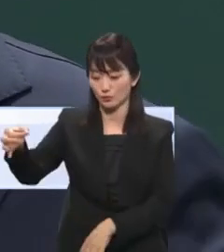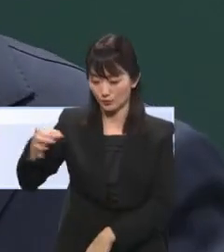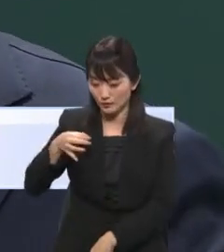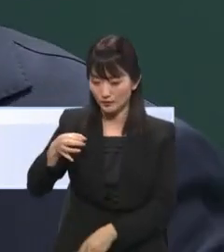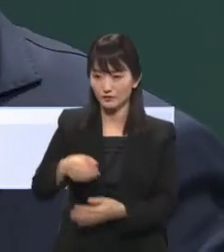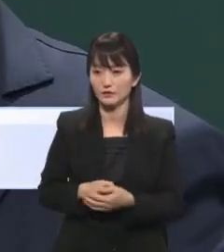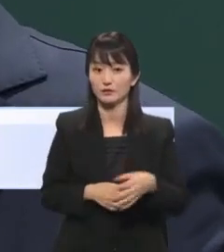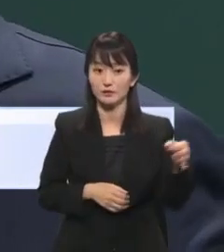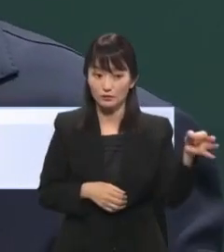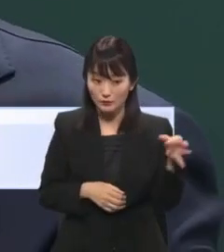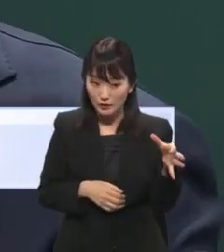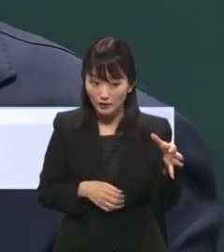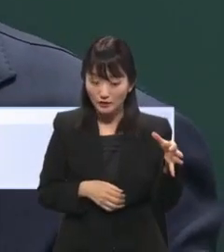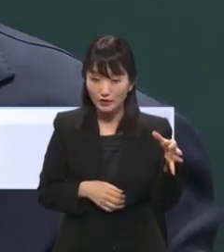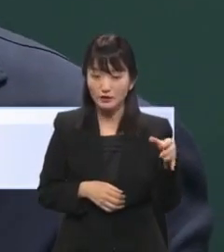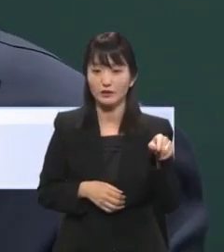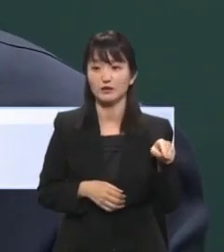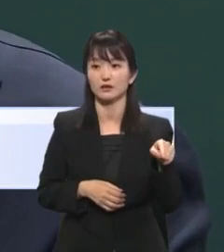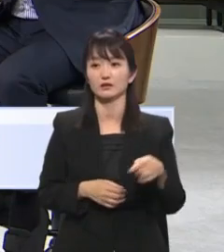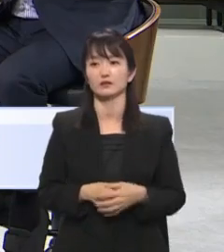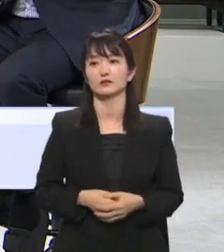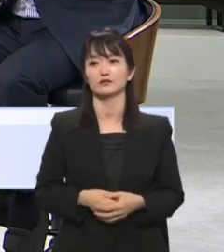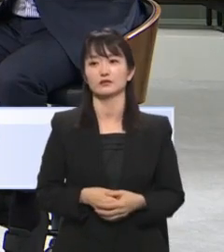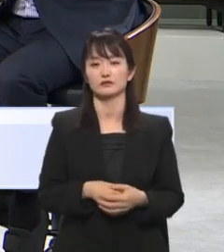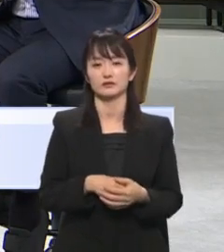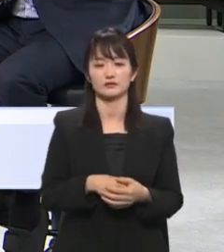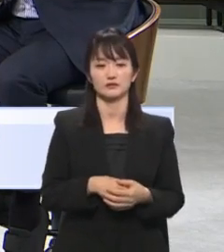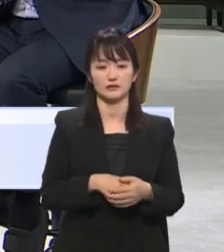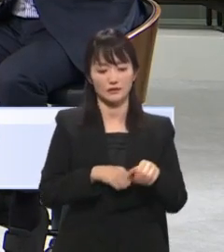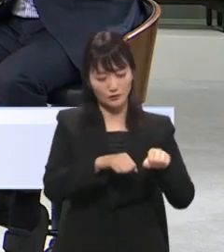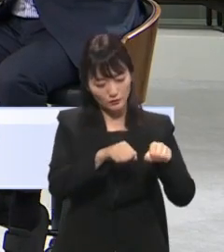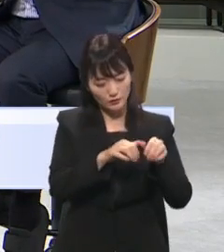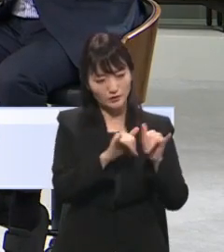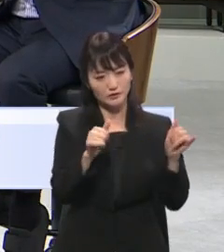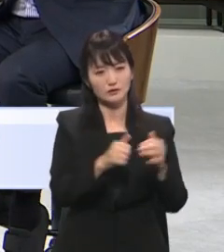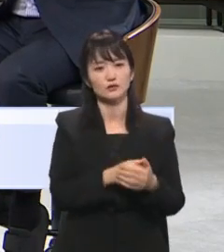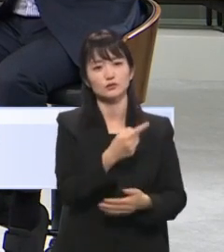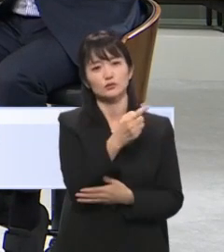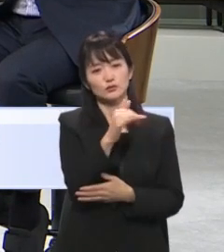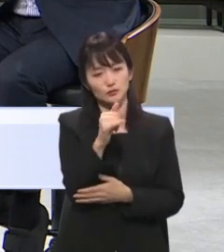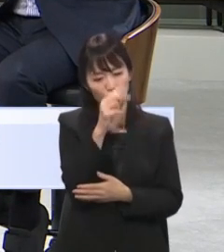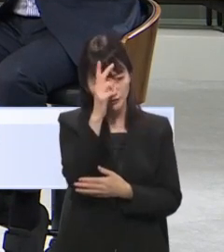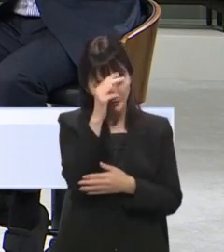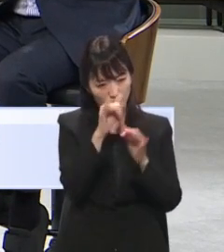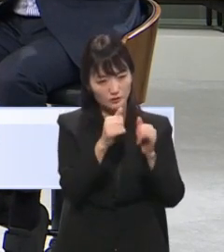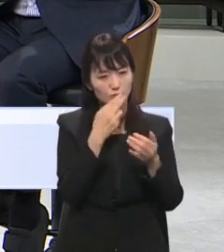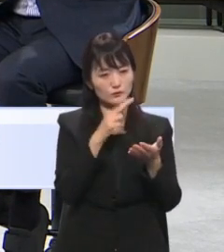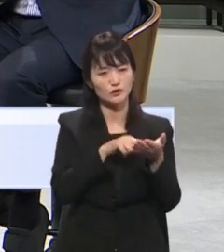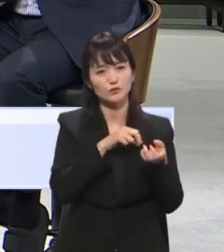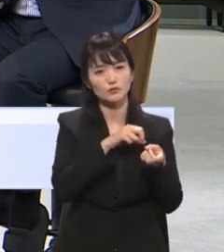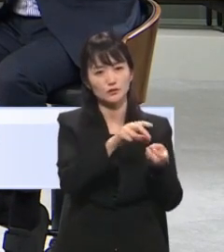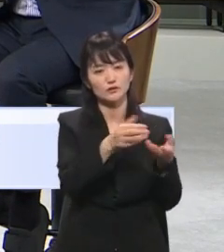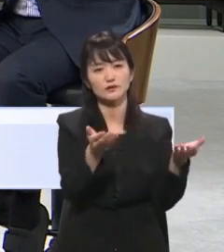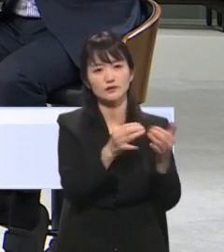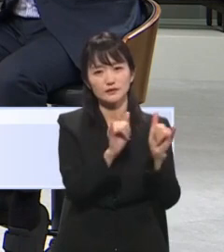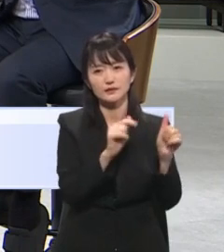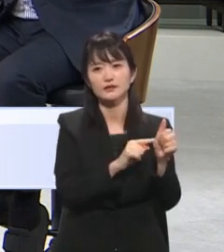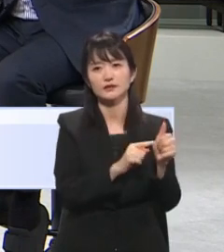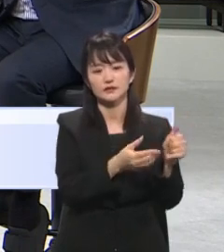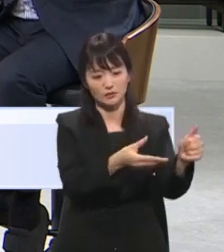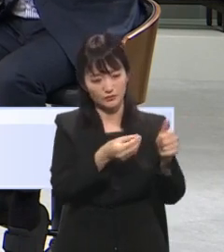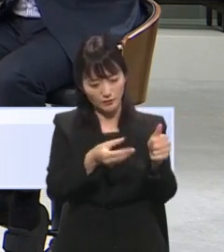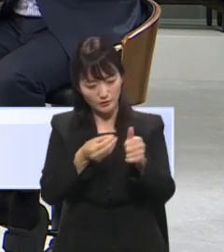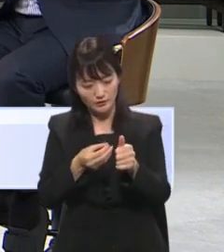무료 때는 말씀하시는 분들은 이제 환경미화원, 소방대원, 경찰대원, 우편배달원 이런 분들을 전부